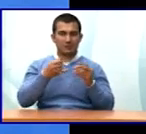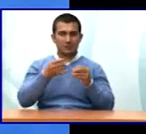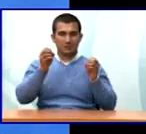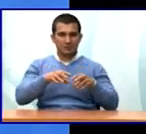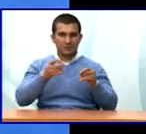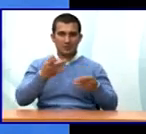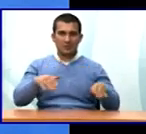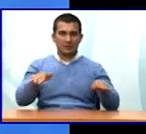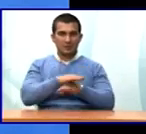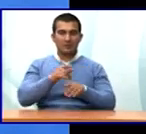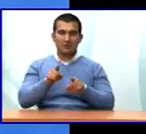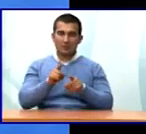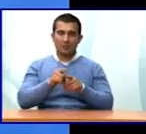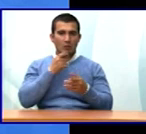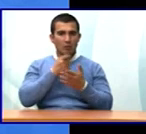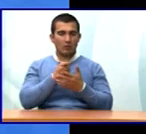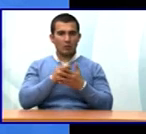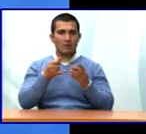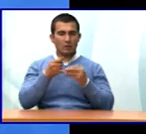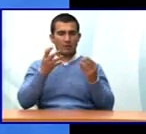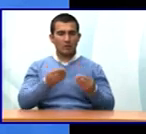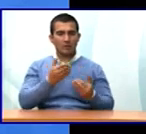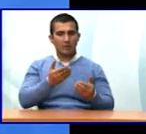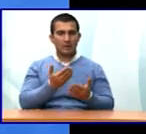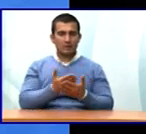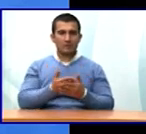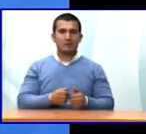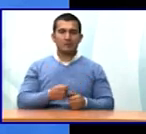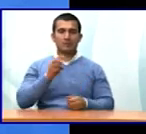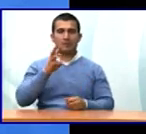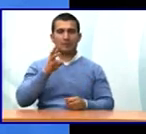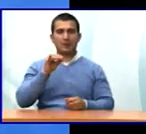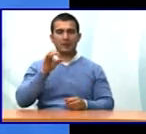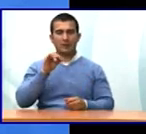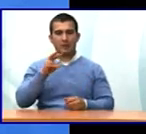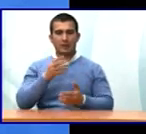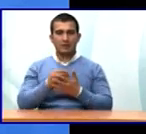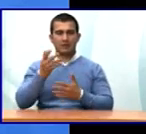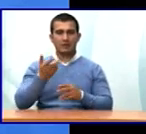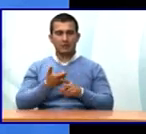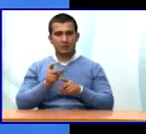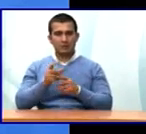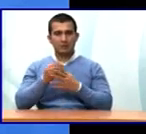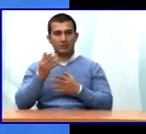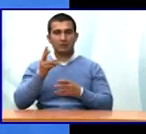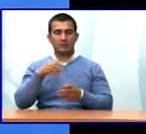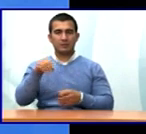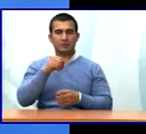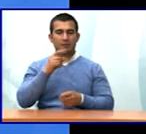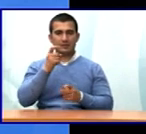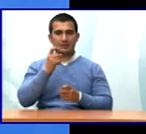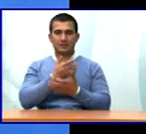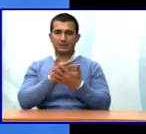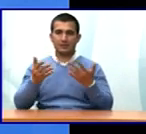organik o'g'itlar hisoblanadi. Keyingisi mineral o'g'itlar, mineral o'g'itlarni oddiy, kompleks hamda